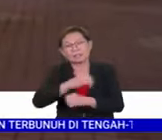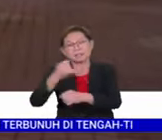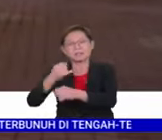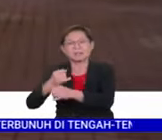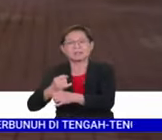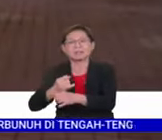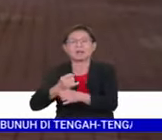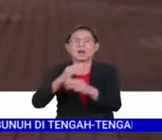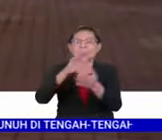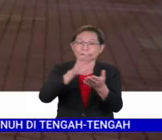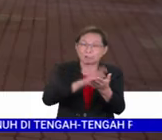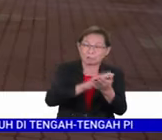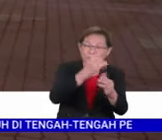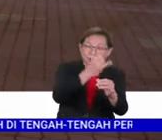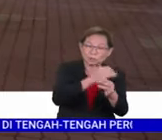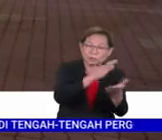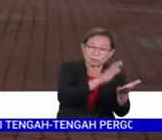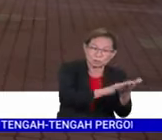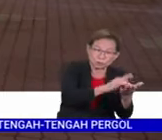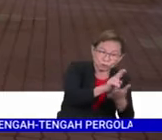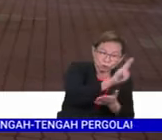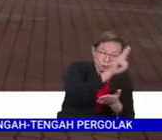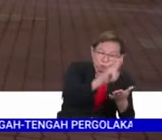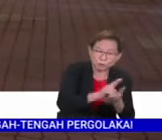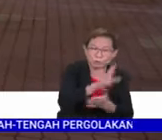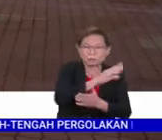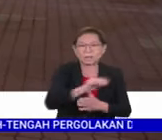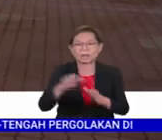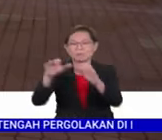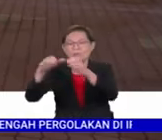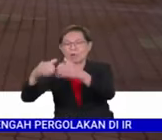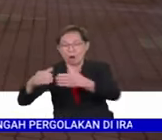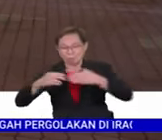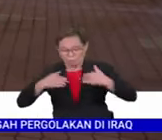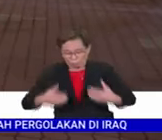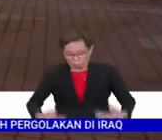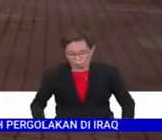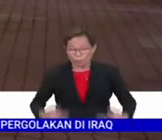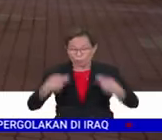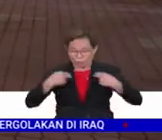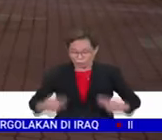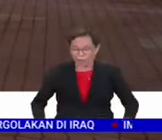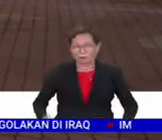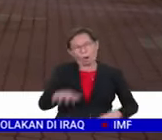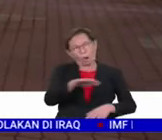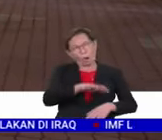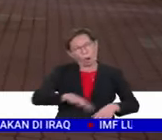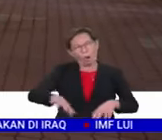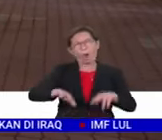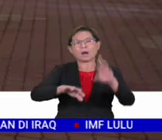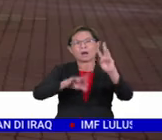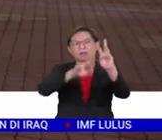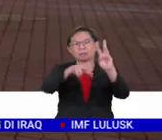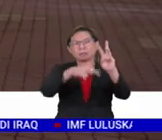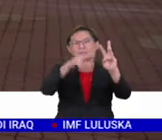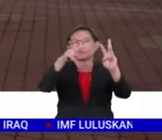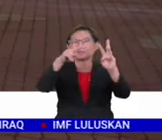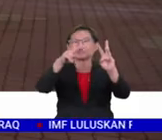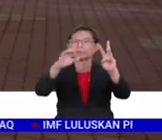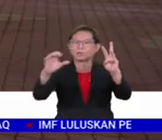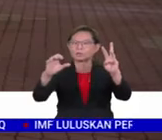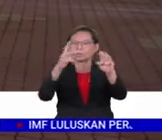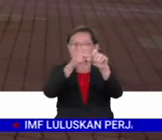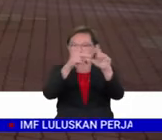institusi pendidikan dan badan beruniform melibatkan seramai 6,200 peserta. Inilah yang dapat saya